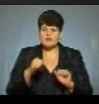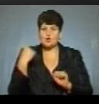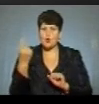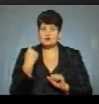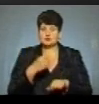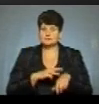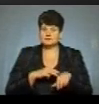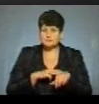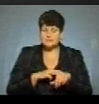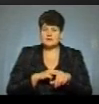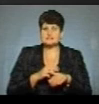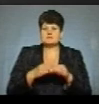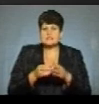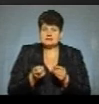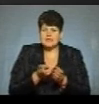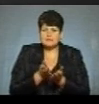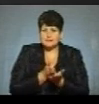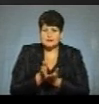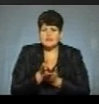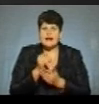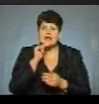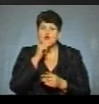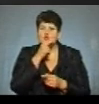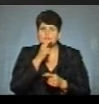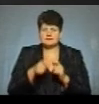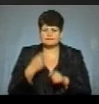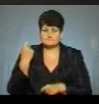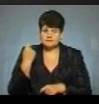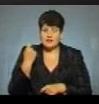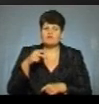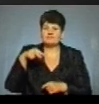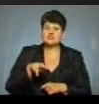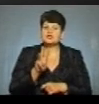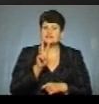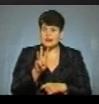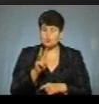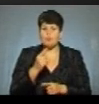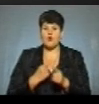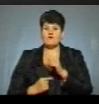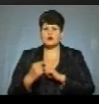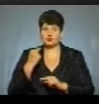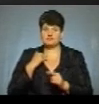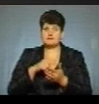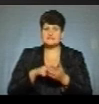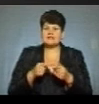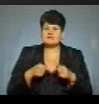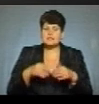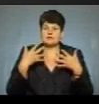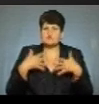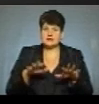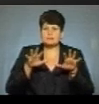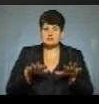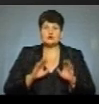міліції спеціалізувався на розслідуваннях економічних злочинів. В 2003-му повернувся у міський відділ, але вже на